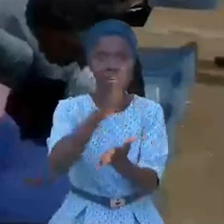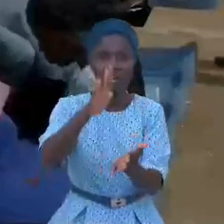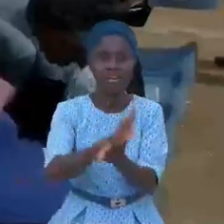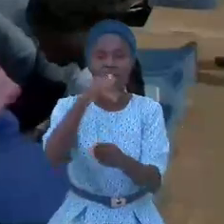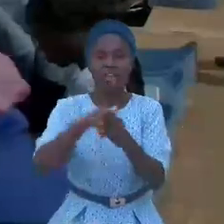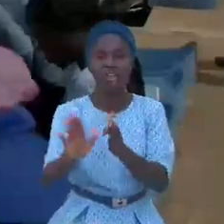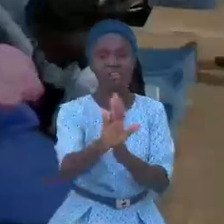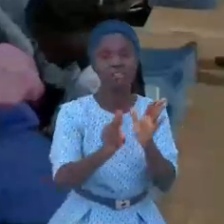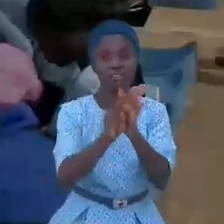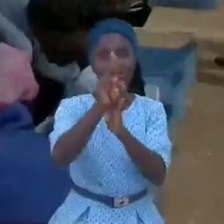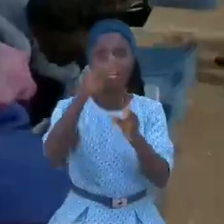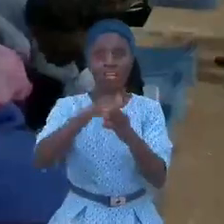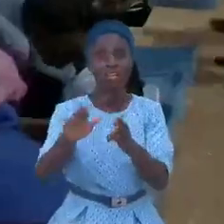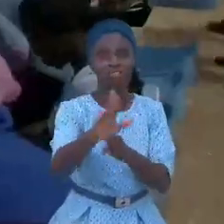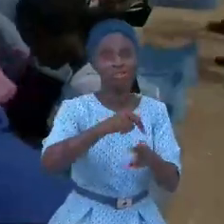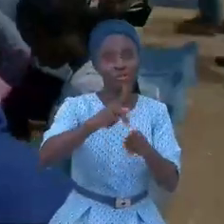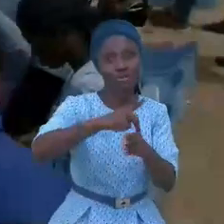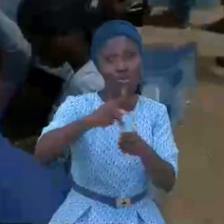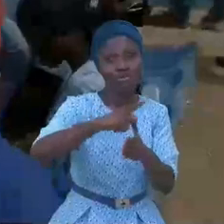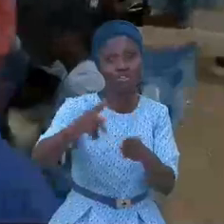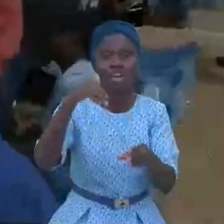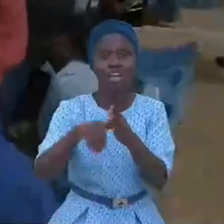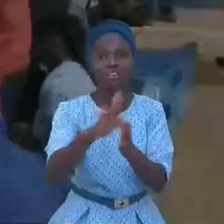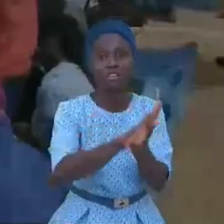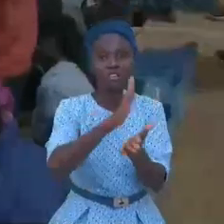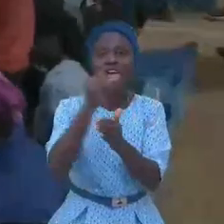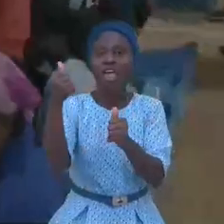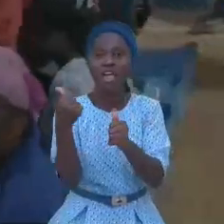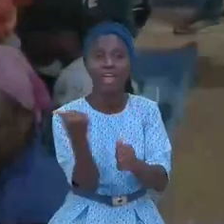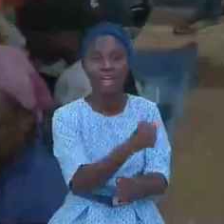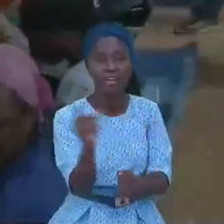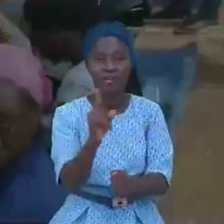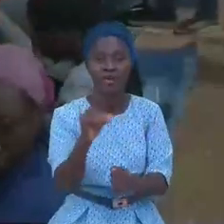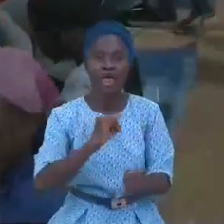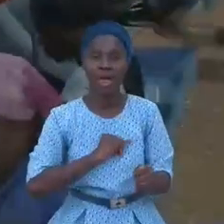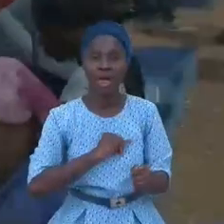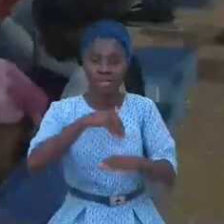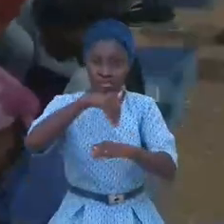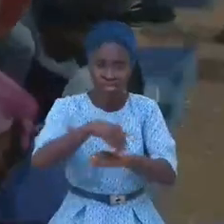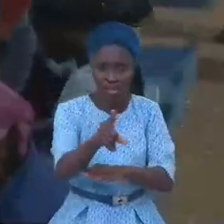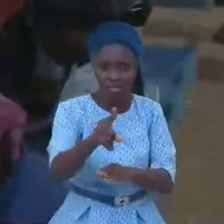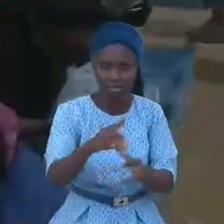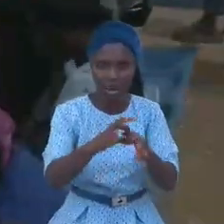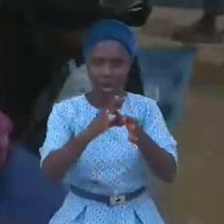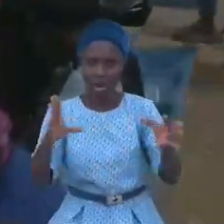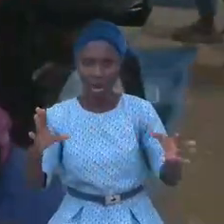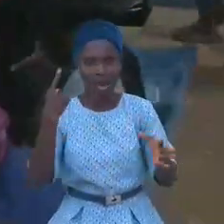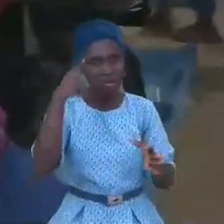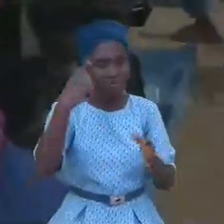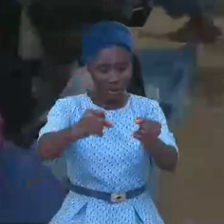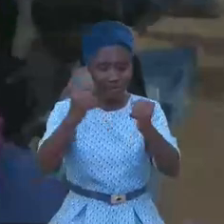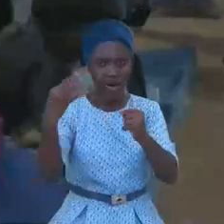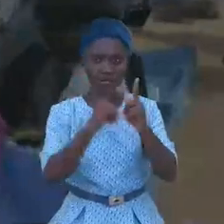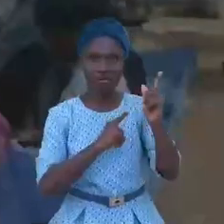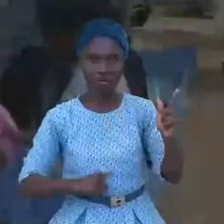dans ta profession, dans ton école, partout. Je te libère avec la puissance du Seigneur